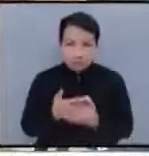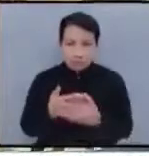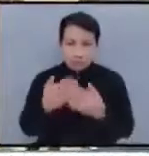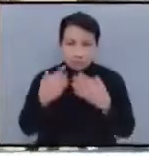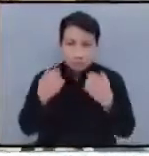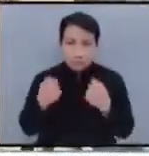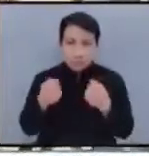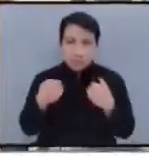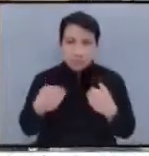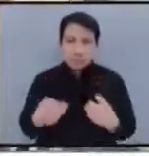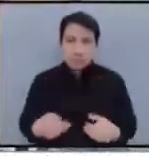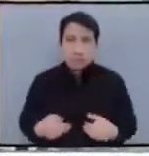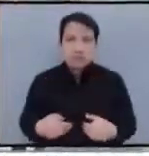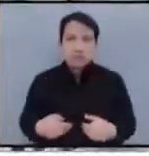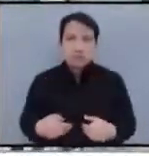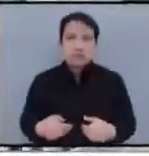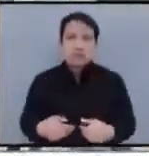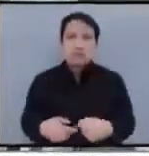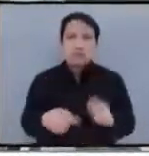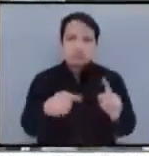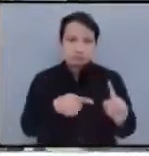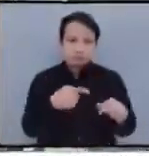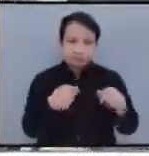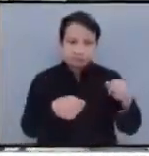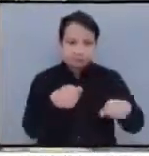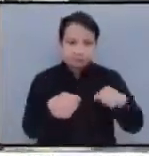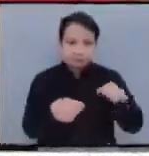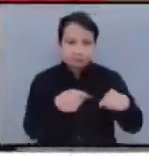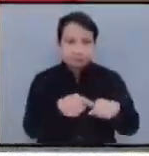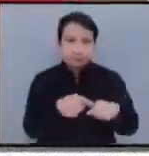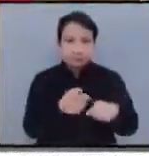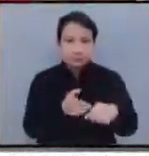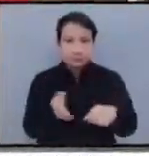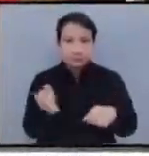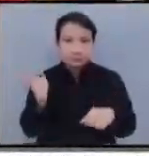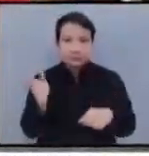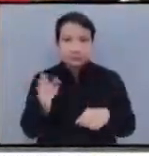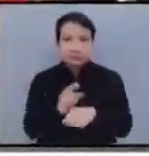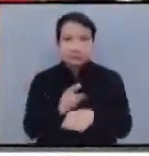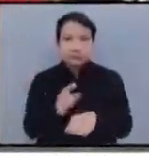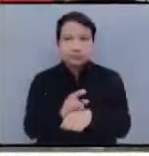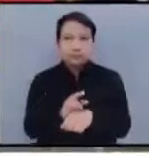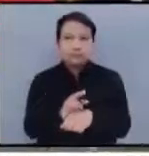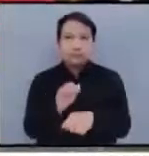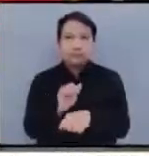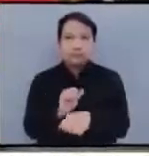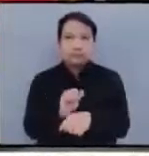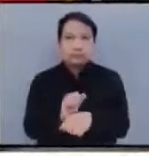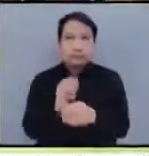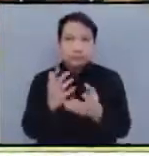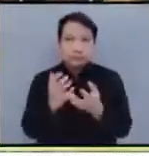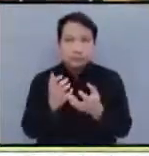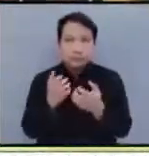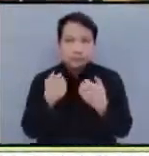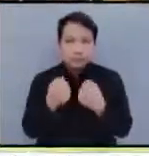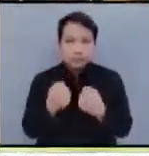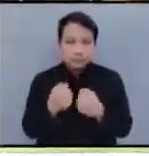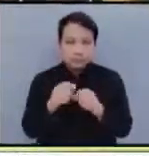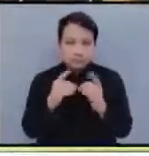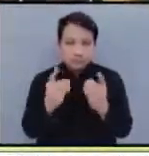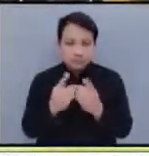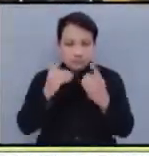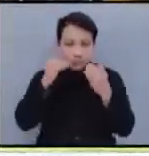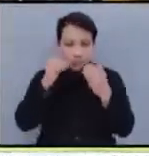si Arnel sa mga manggagawa na bisikleta na ang gamit papasok sa trabaho. Bagay na nais pang palakasin ng DepEd.